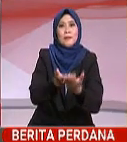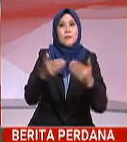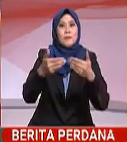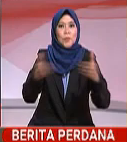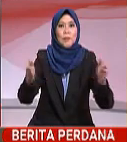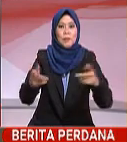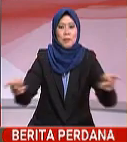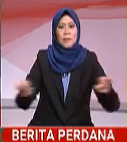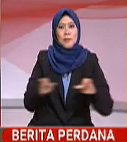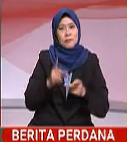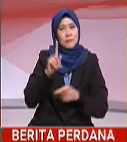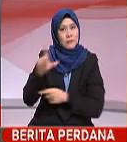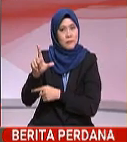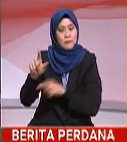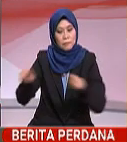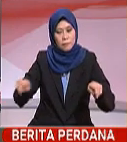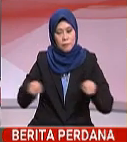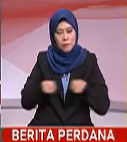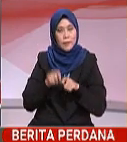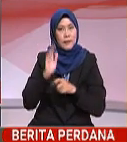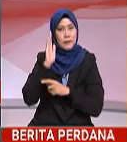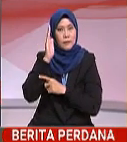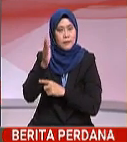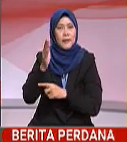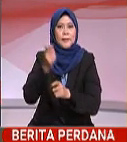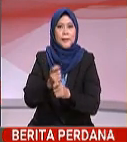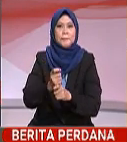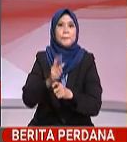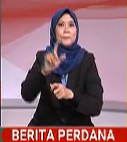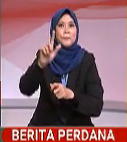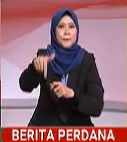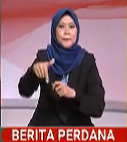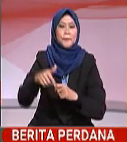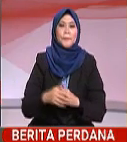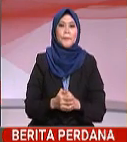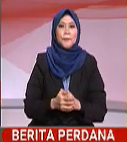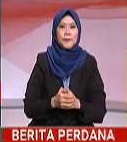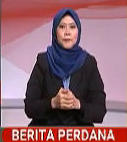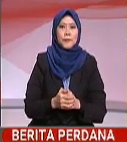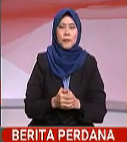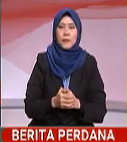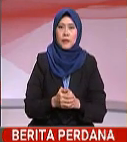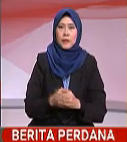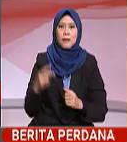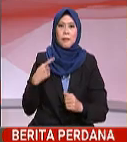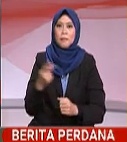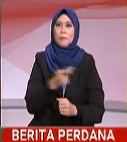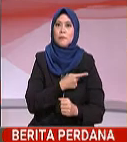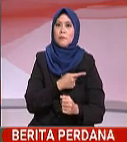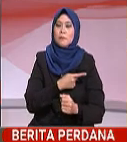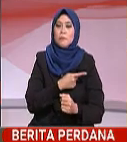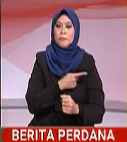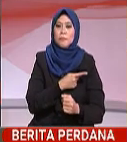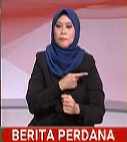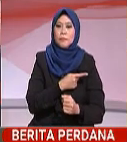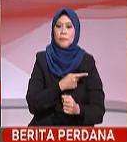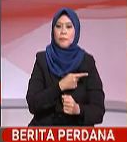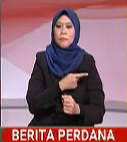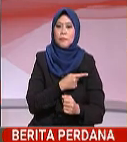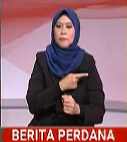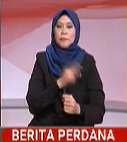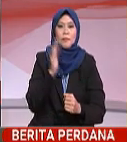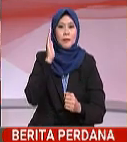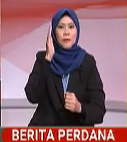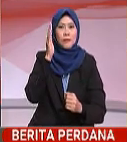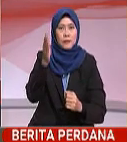Kelang. Tempat akan ditentukan kemudian. Okey. Berdasarkan itu sebab kami diberi lampu hijau dan akan